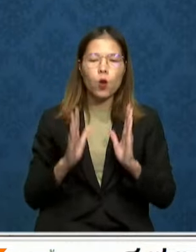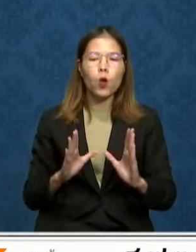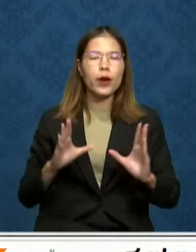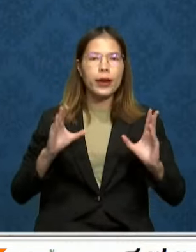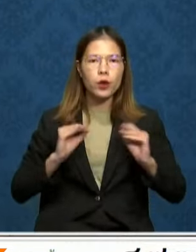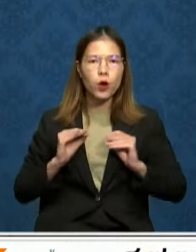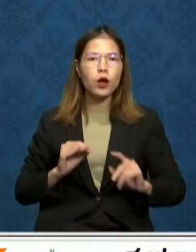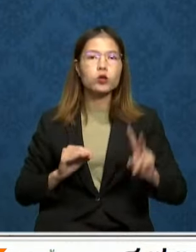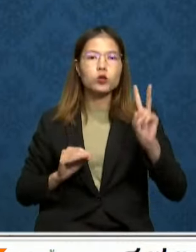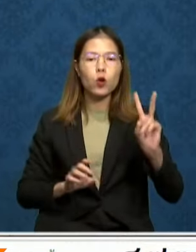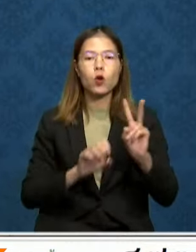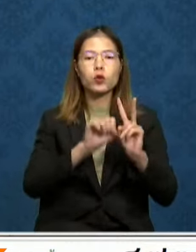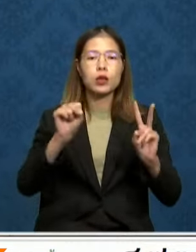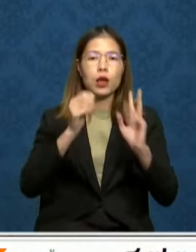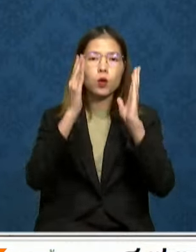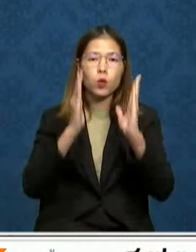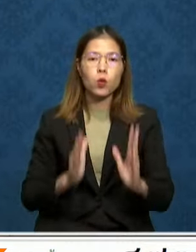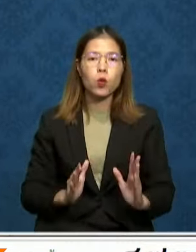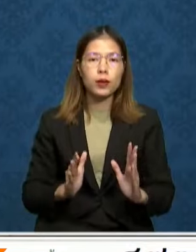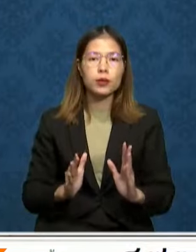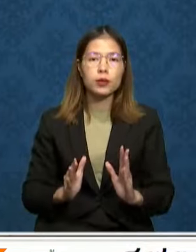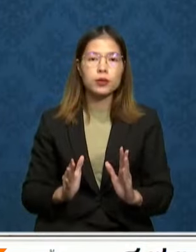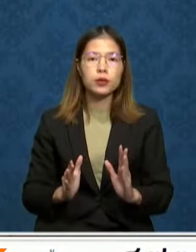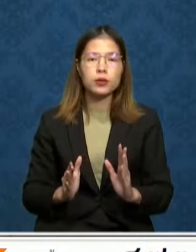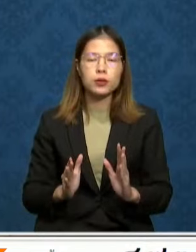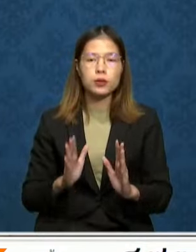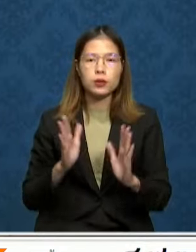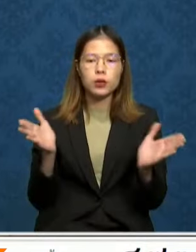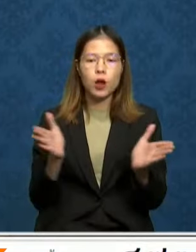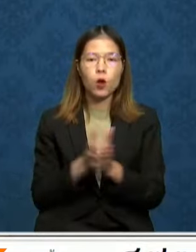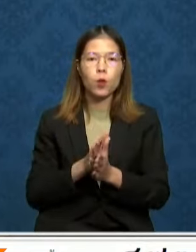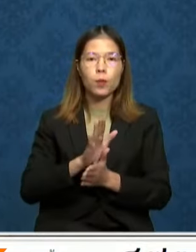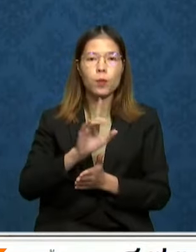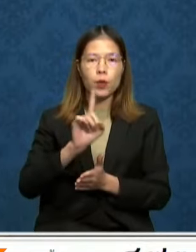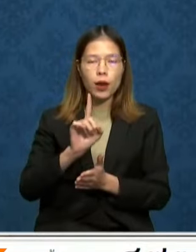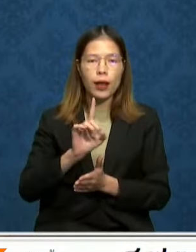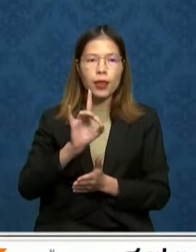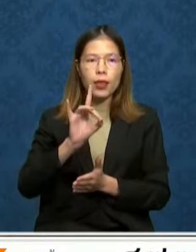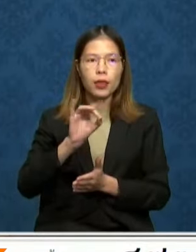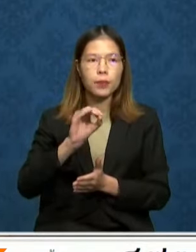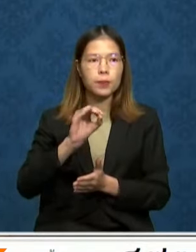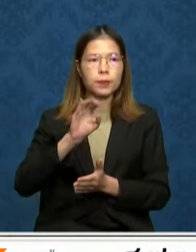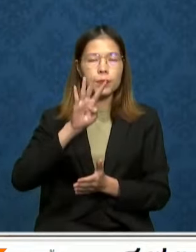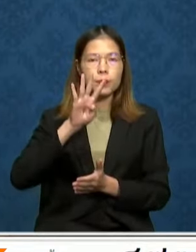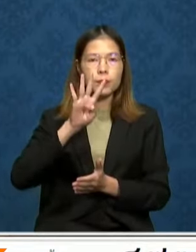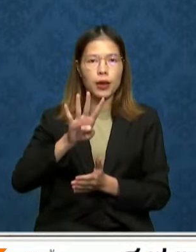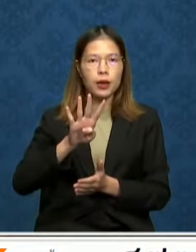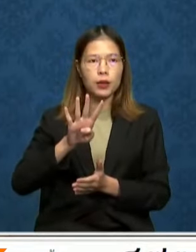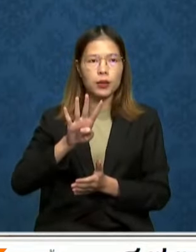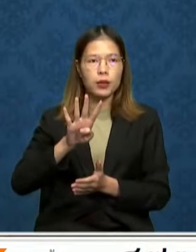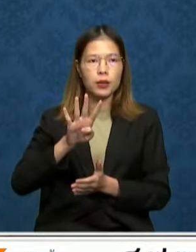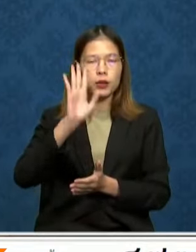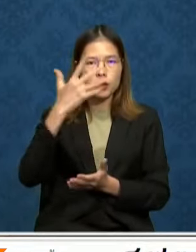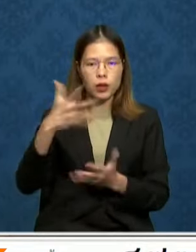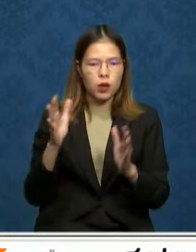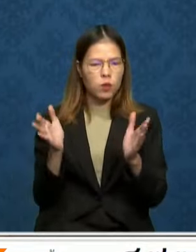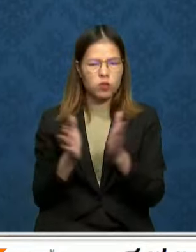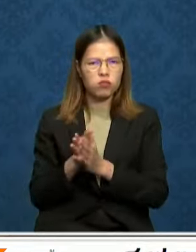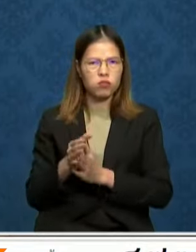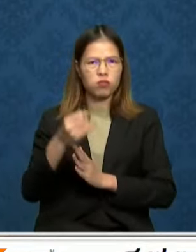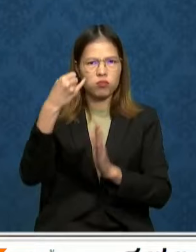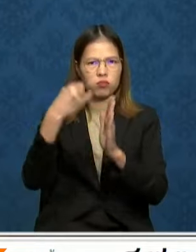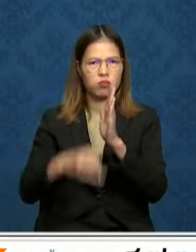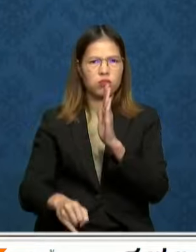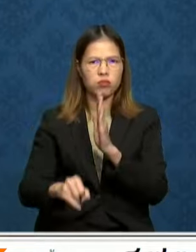200,000คนเท่านั้นจากผู้มีสิทธิ์ออกเสียงทั้งสิ้น 48คนซึ่งเห็นว่าไม่ถูกต้อง